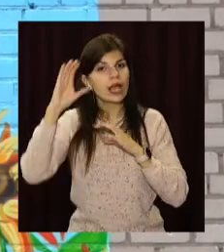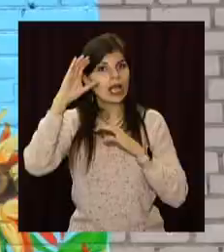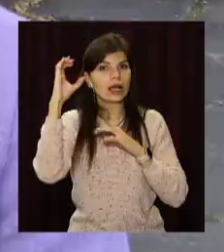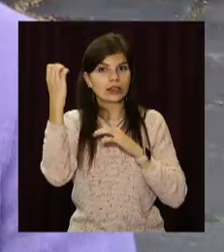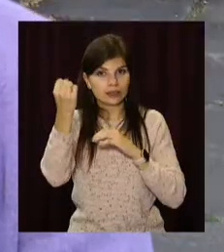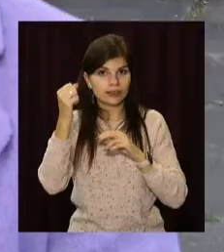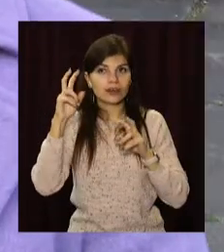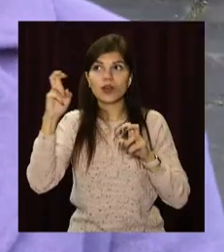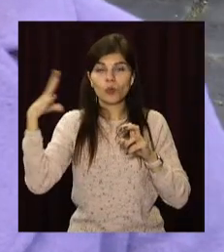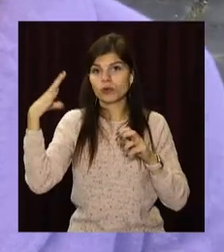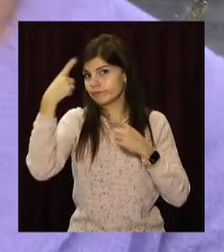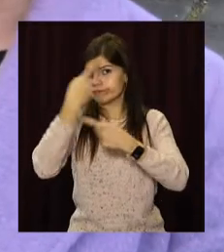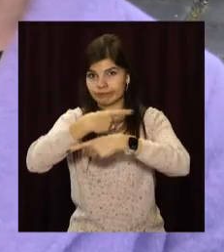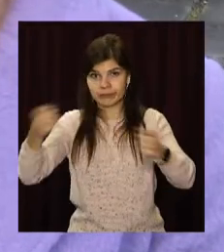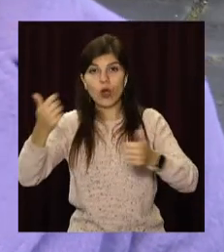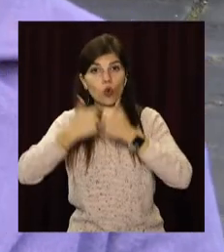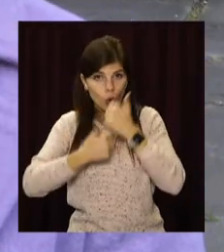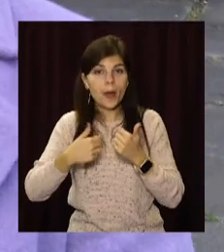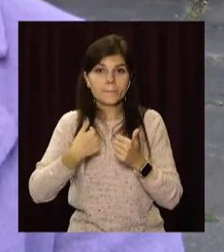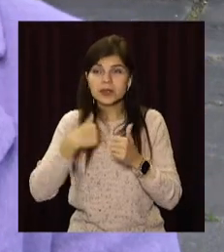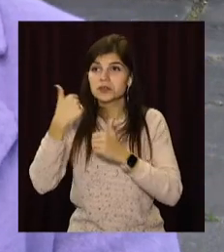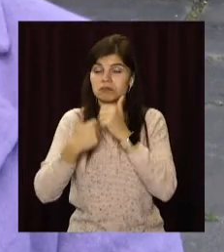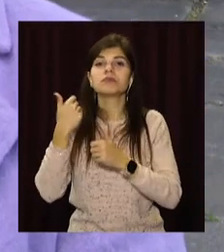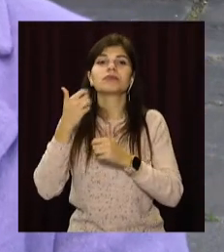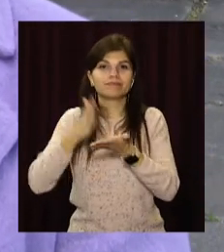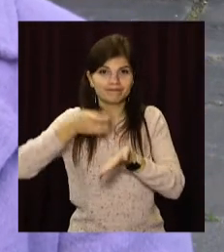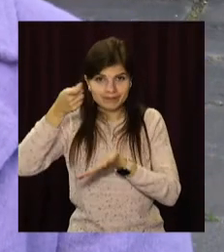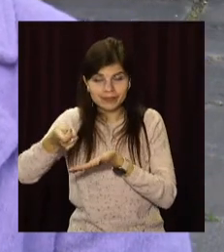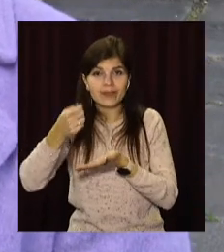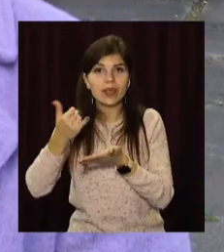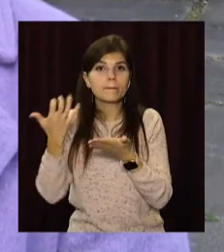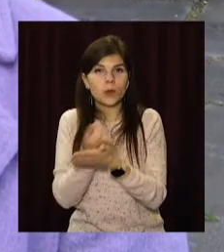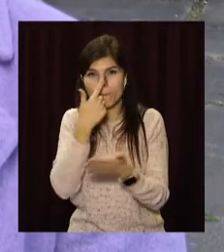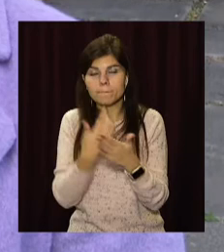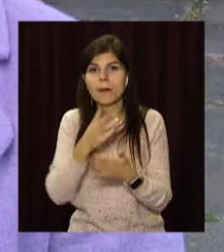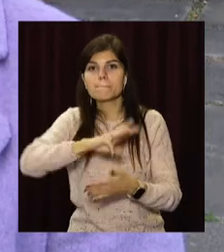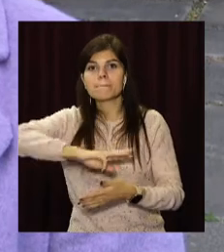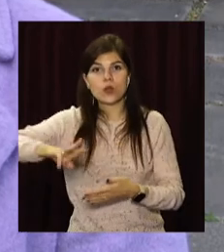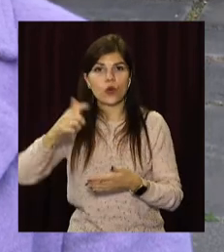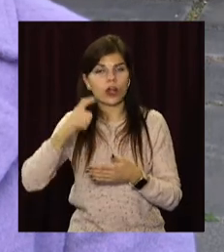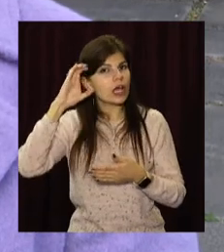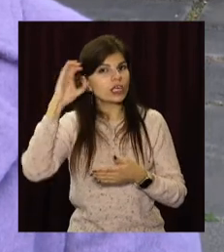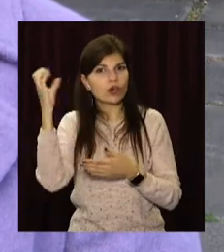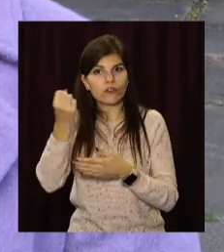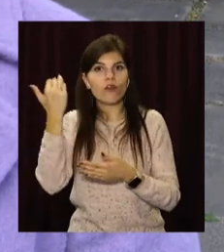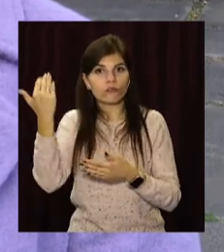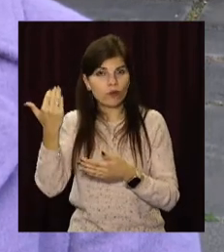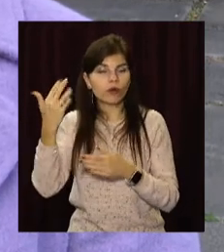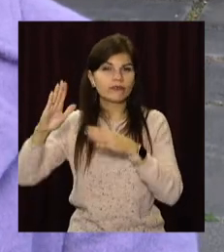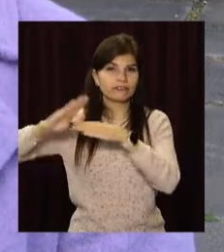Криворожцемент об'являв конкурс, ми в ньому побіділи, около мільйона нам виділив Криворожцемент